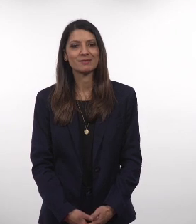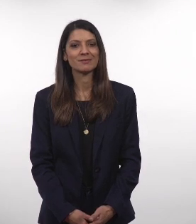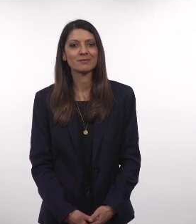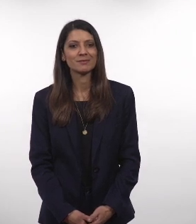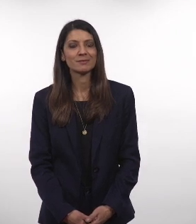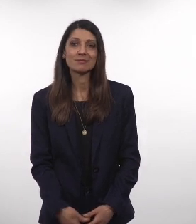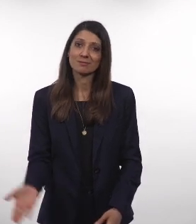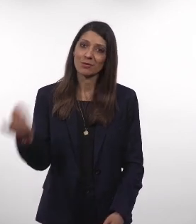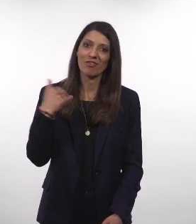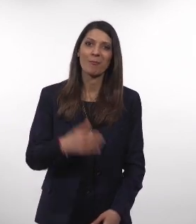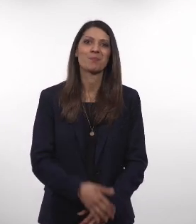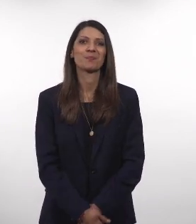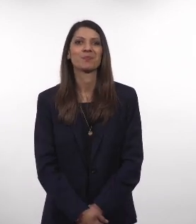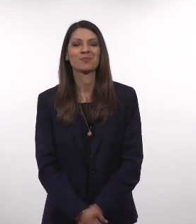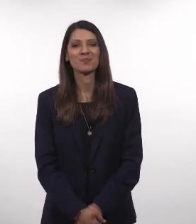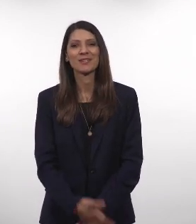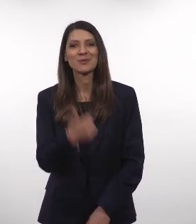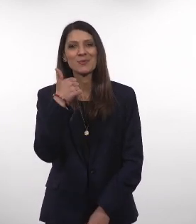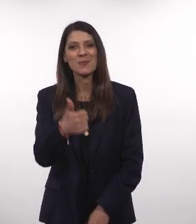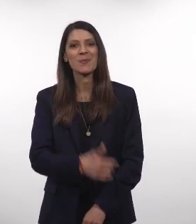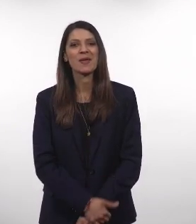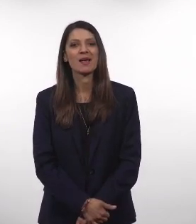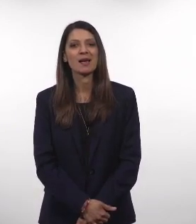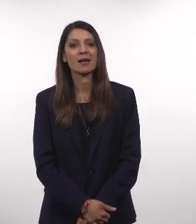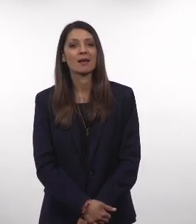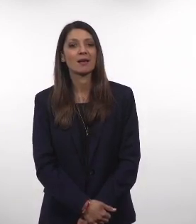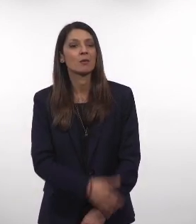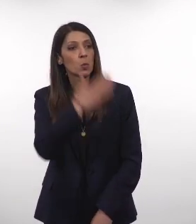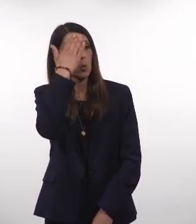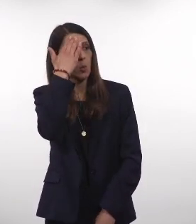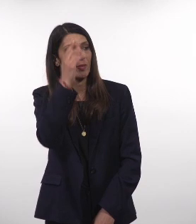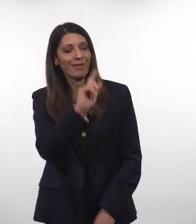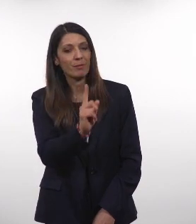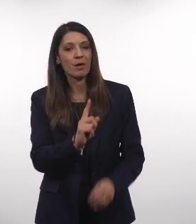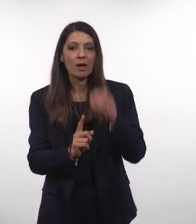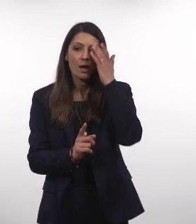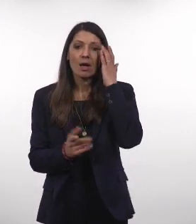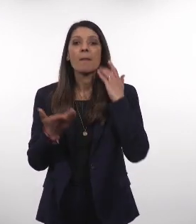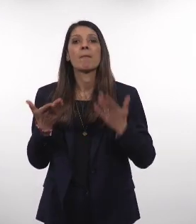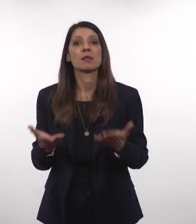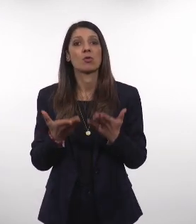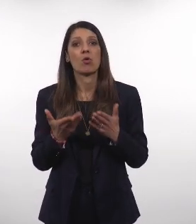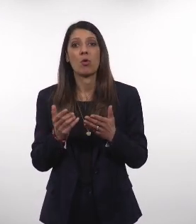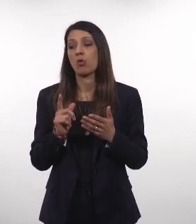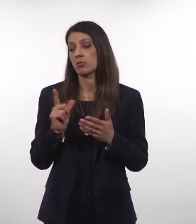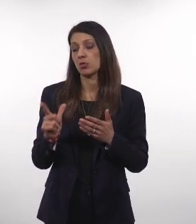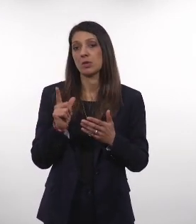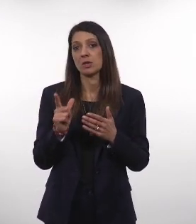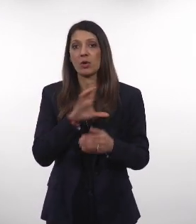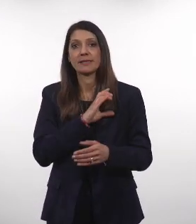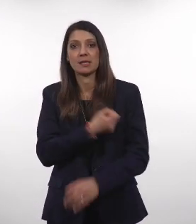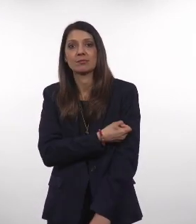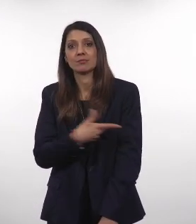Mohamed, on y va? Super. Eh oui, c'est pas la salle de Oui, ça, d'habitude. tu connais pas? Actuellement, avec Mohamed, nous travaillons la réalisation d'un prélèvement